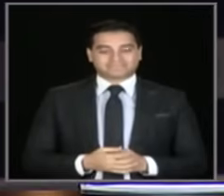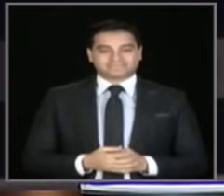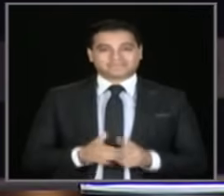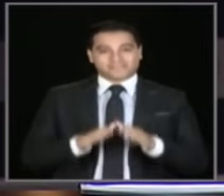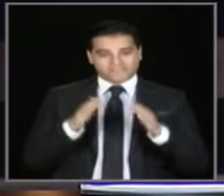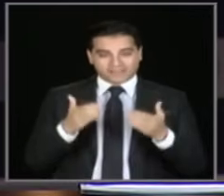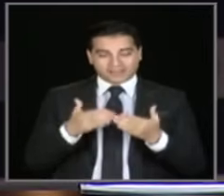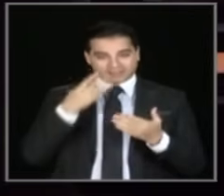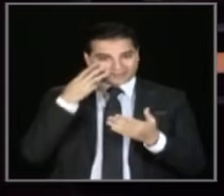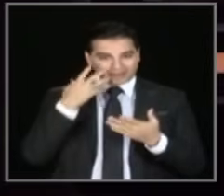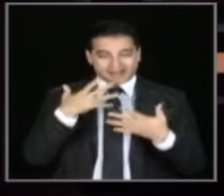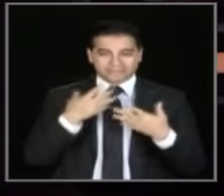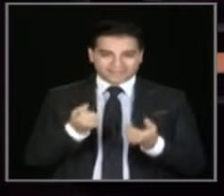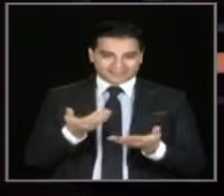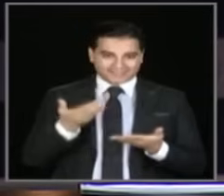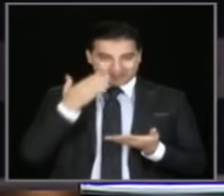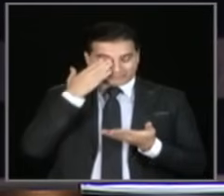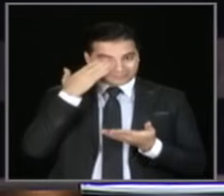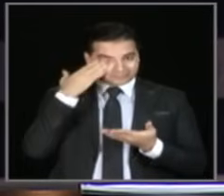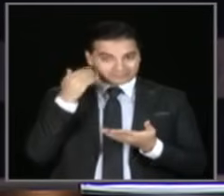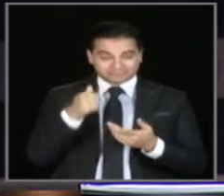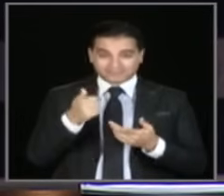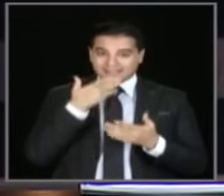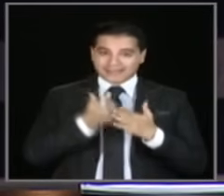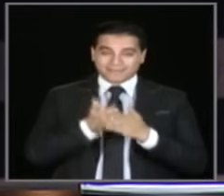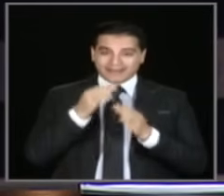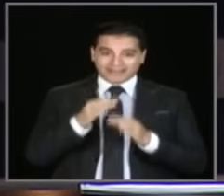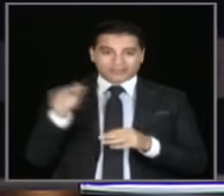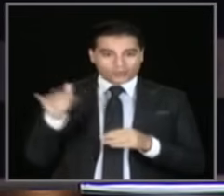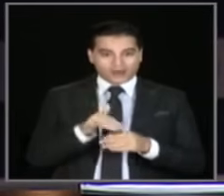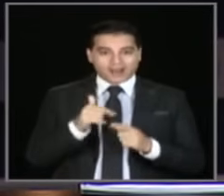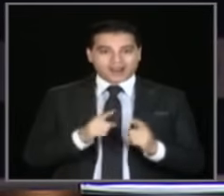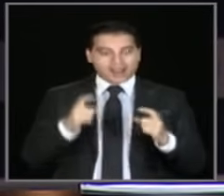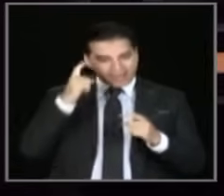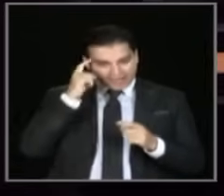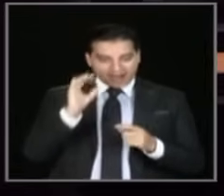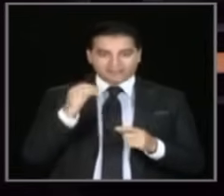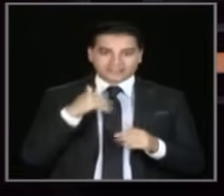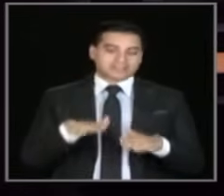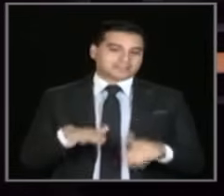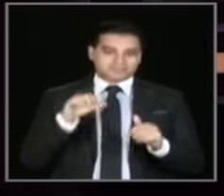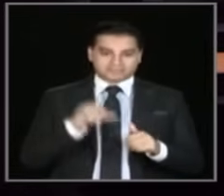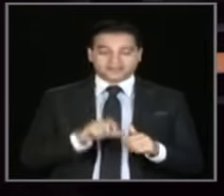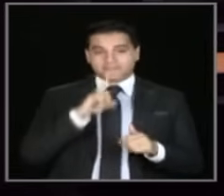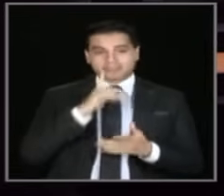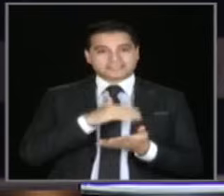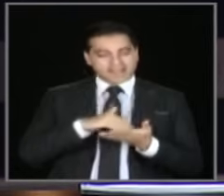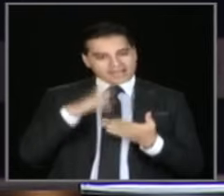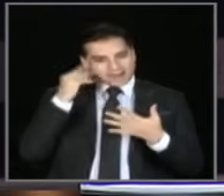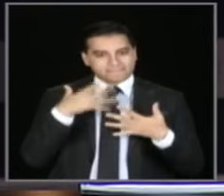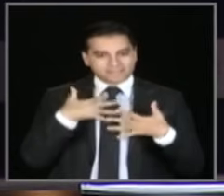فريق تايجرز الحمد لله على السلامة. السلام حضرتك. جميل جدا ان احنا نيجي مباراة كده عارفين احنا ودعنا، ولكن جايين